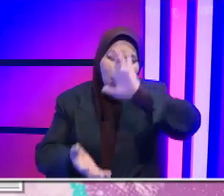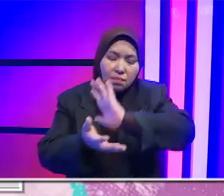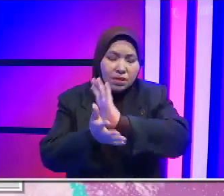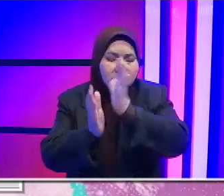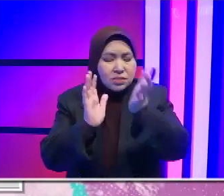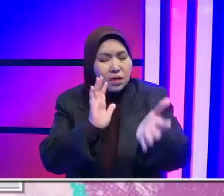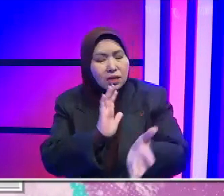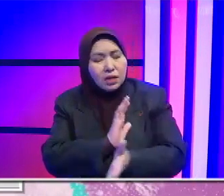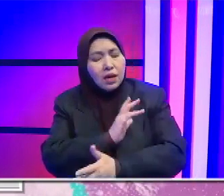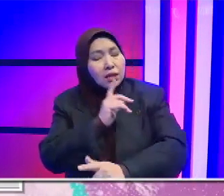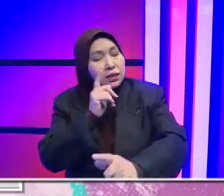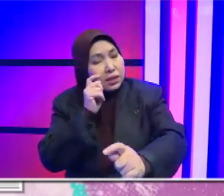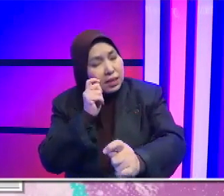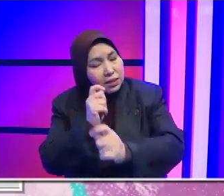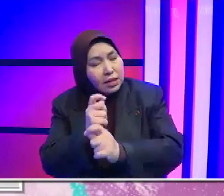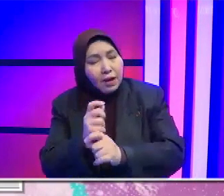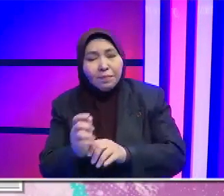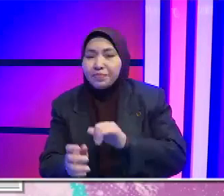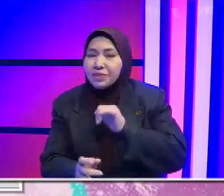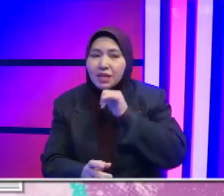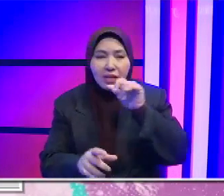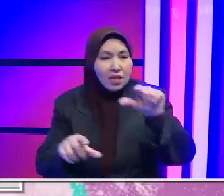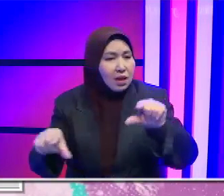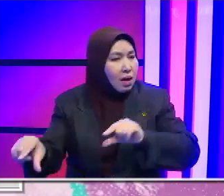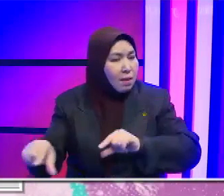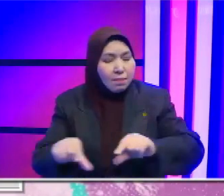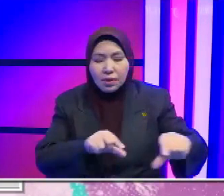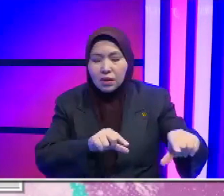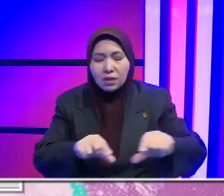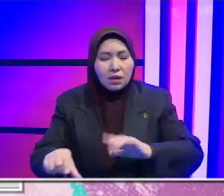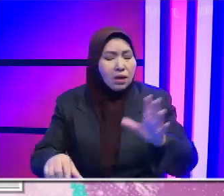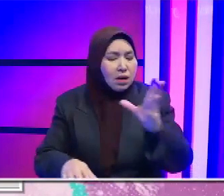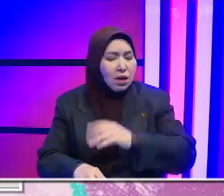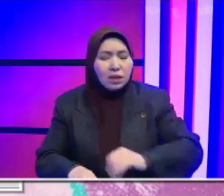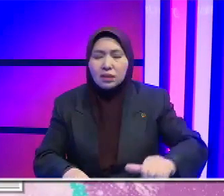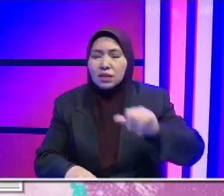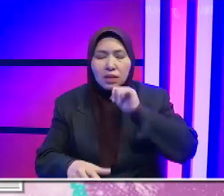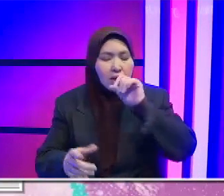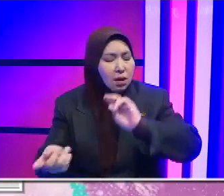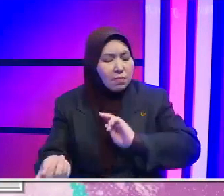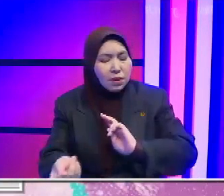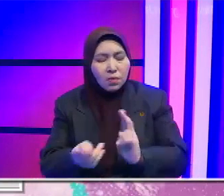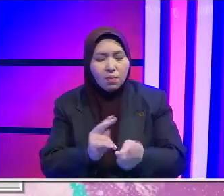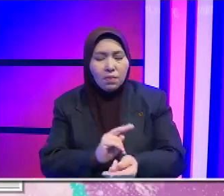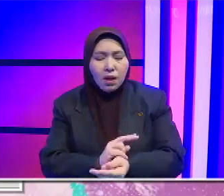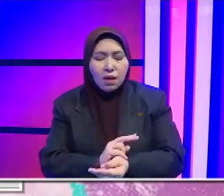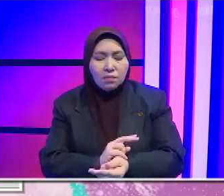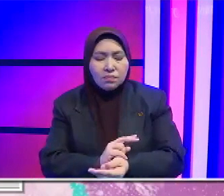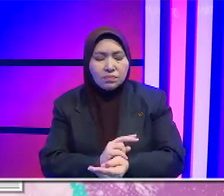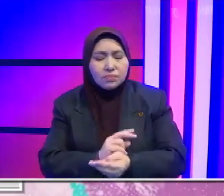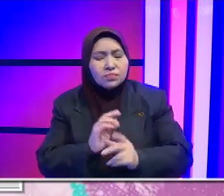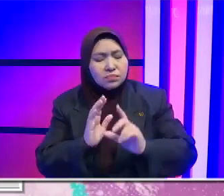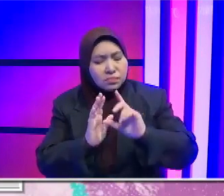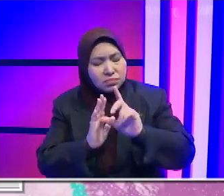ثم جعلنا الشمس عليه دليلا